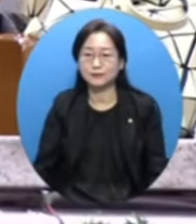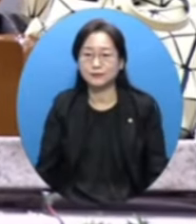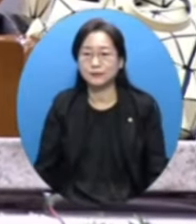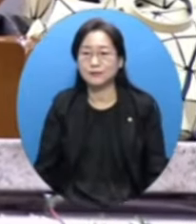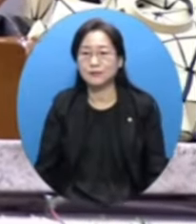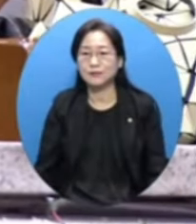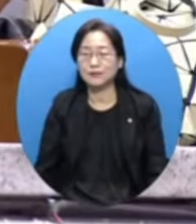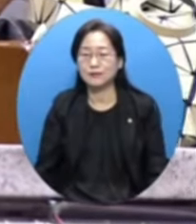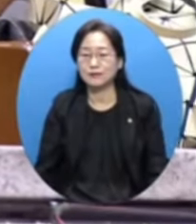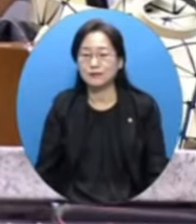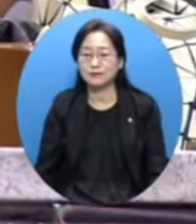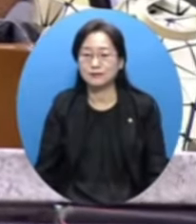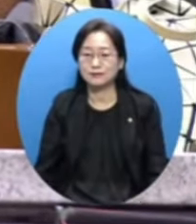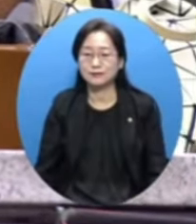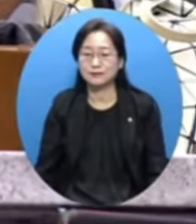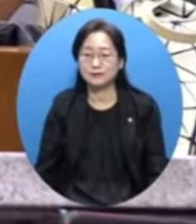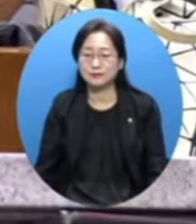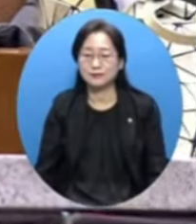사랑합니다